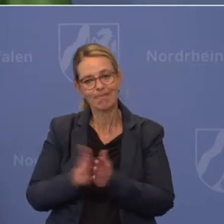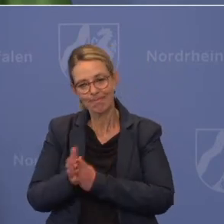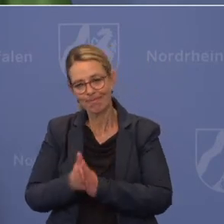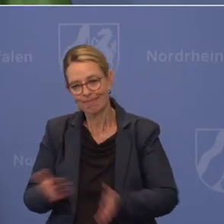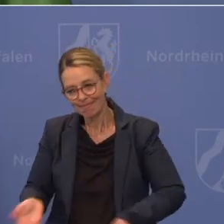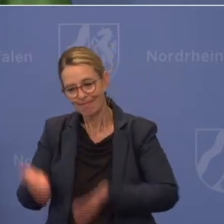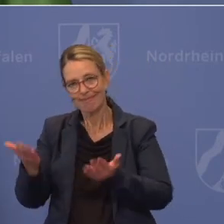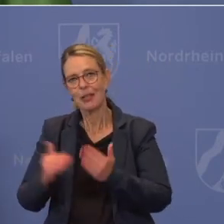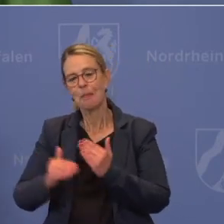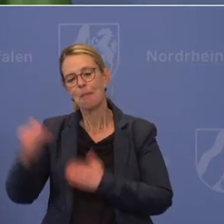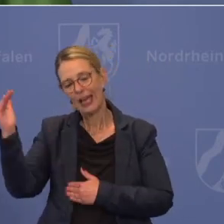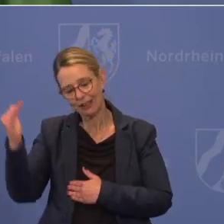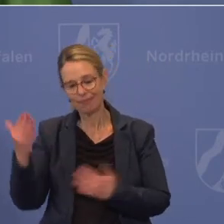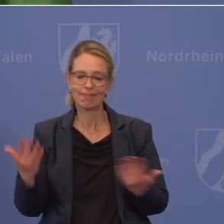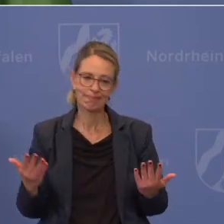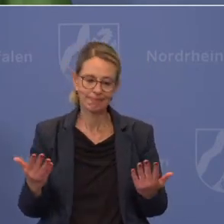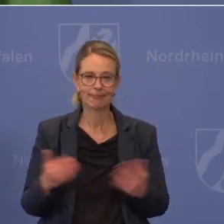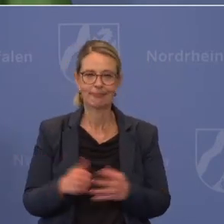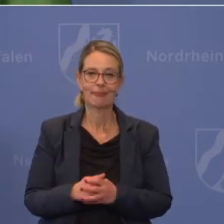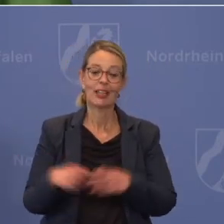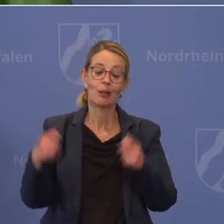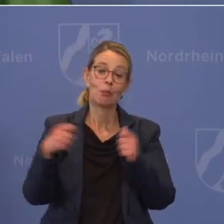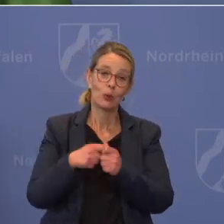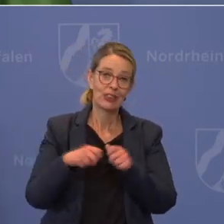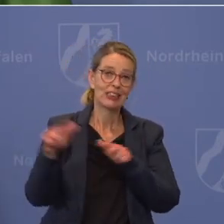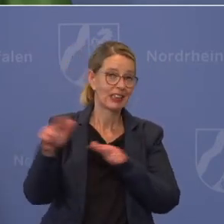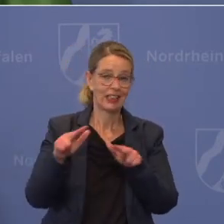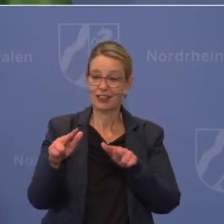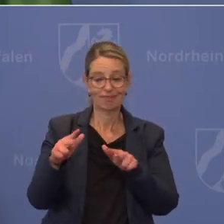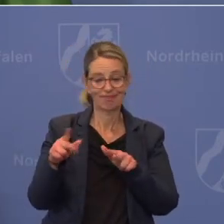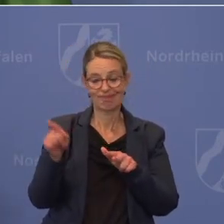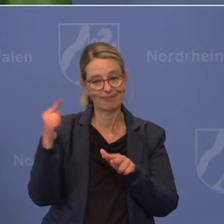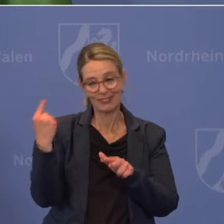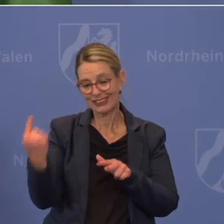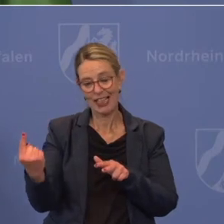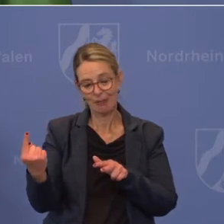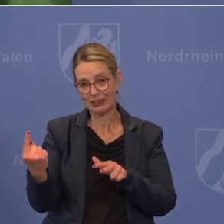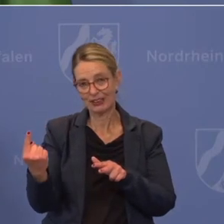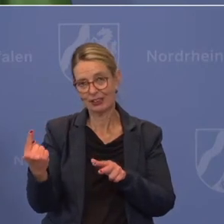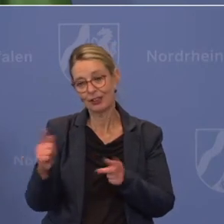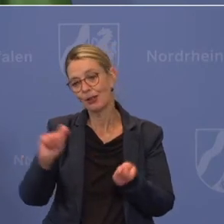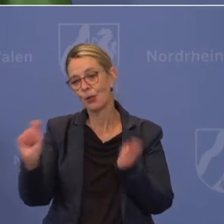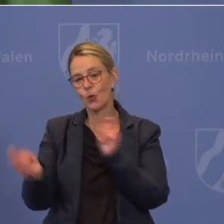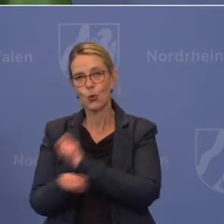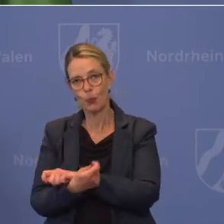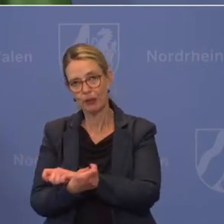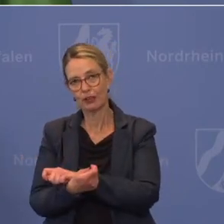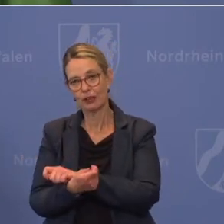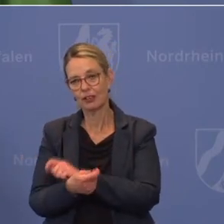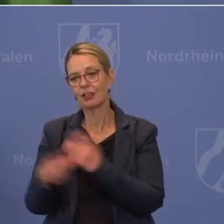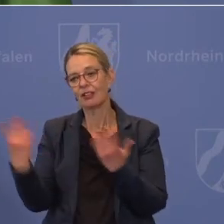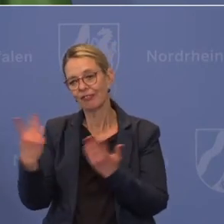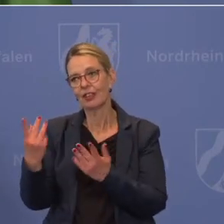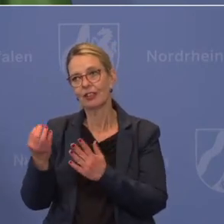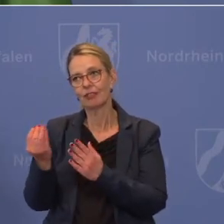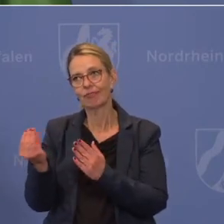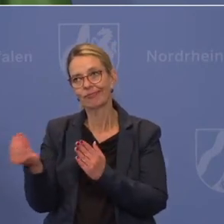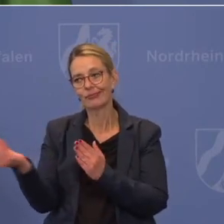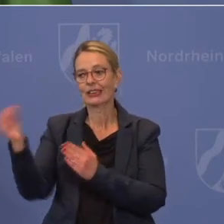anzustoßen. Allerdings geht nun die Bundesregierung an anderer Stelle einen großen ergänzenden